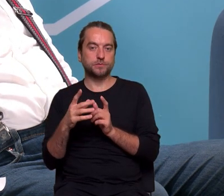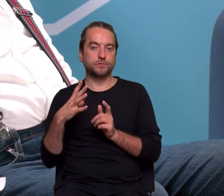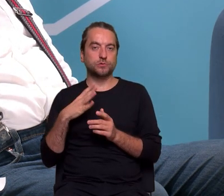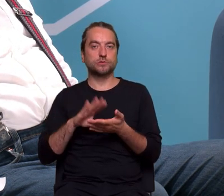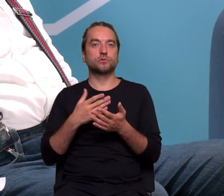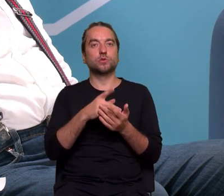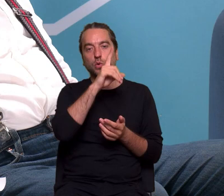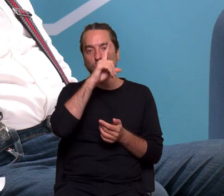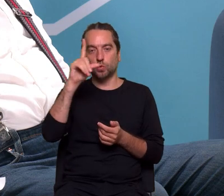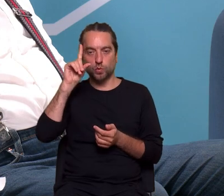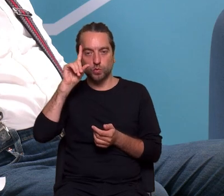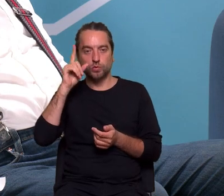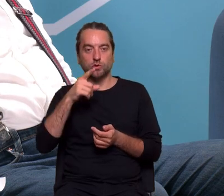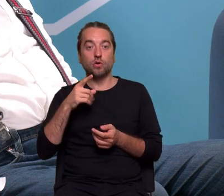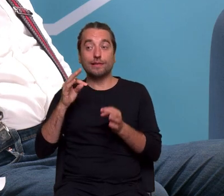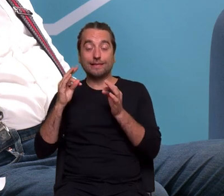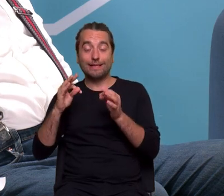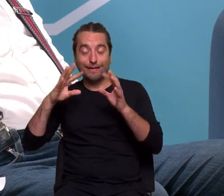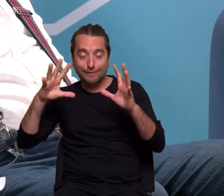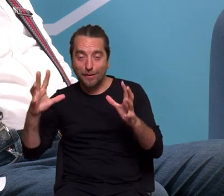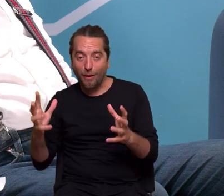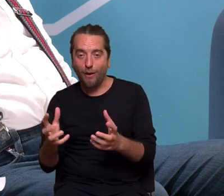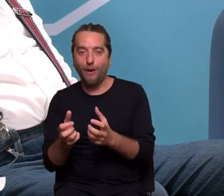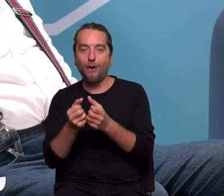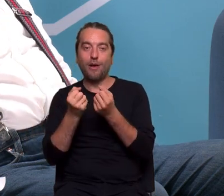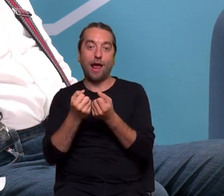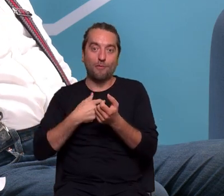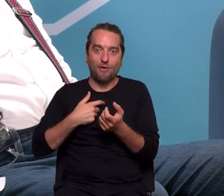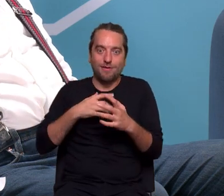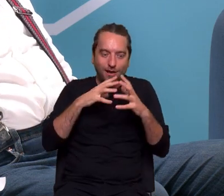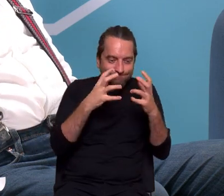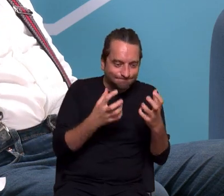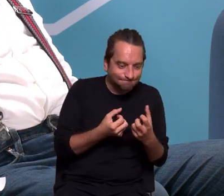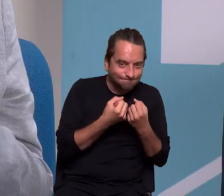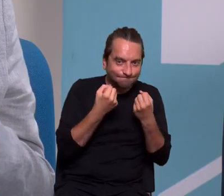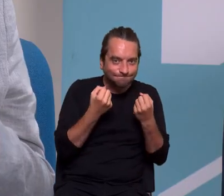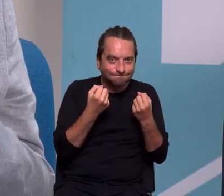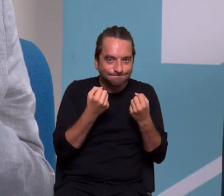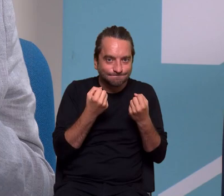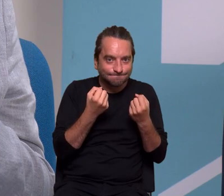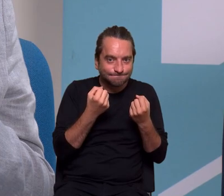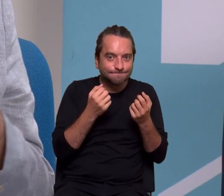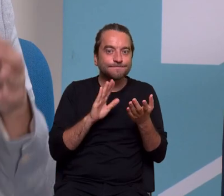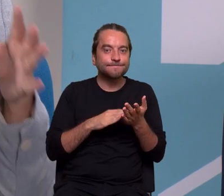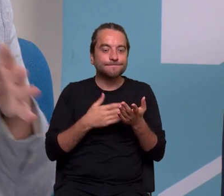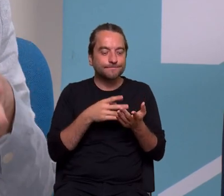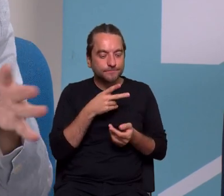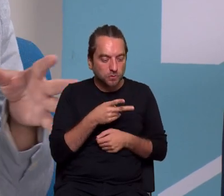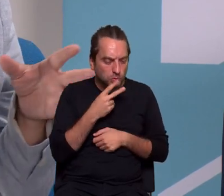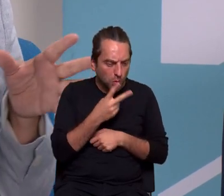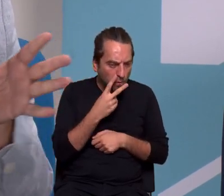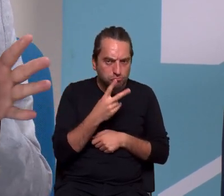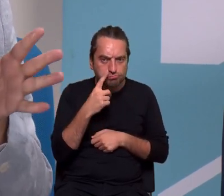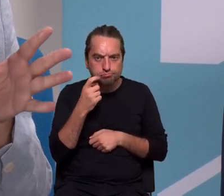ludzie teraz odkrywali, prawda, czy ja odkrywałam w trakcie wizyty u nich, że na